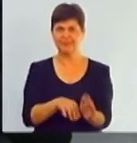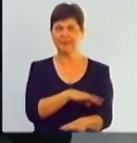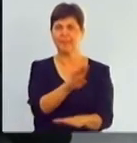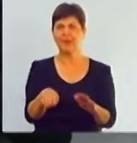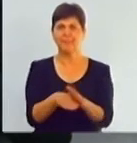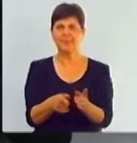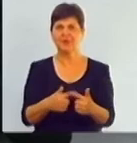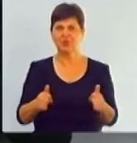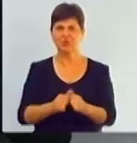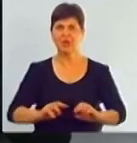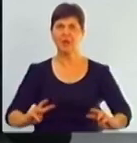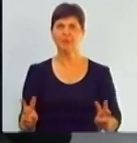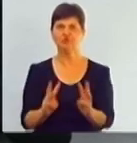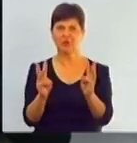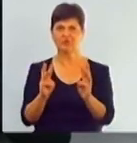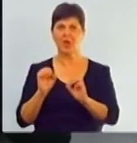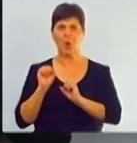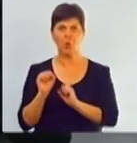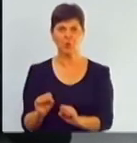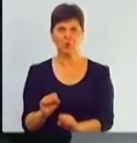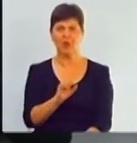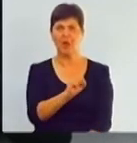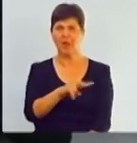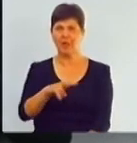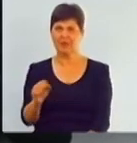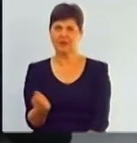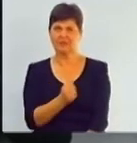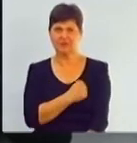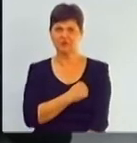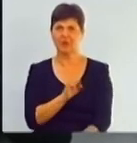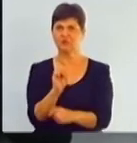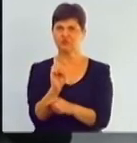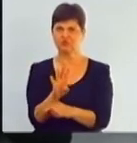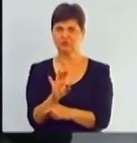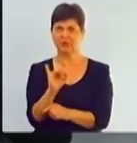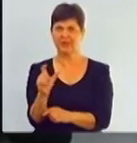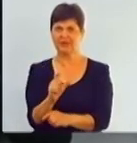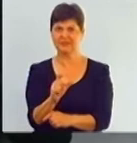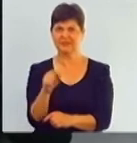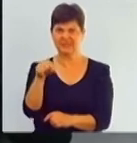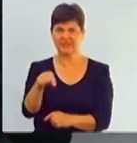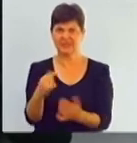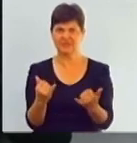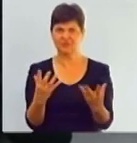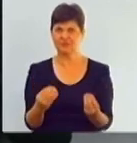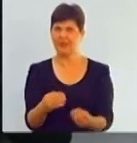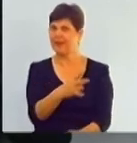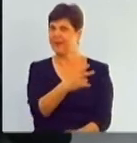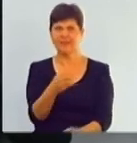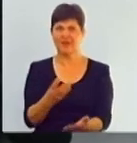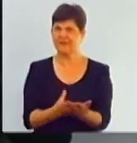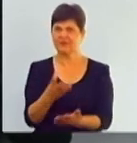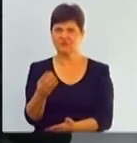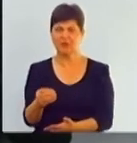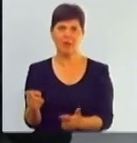пожежної охорони. Але, на жаль, 14 з них на сьогоднішній день або не фінансуються, або